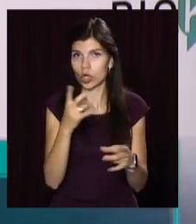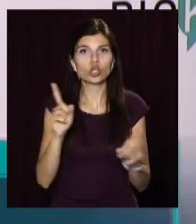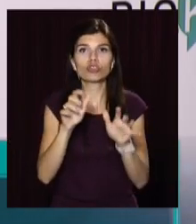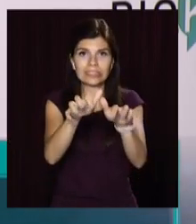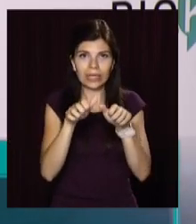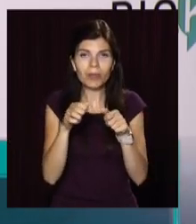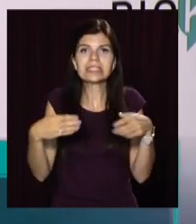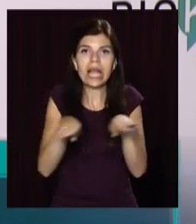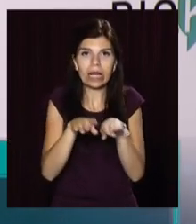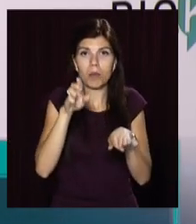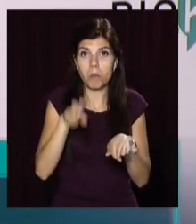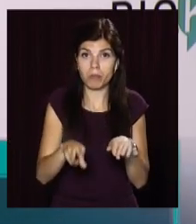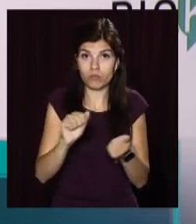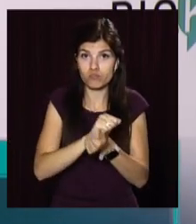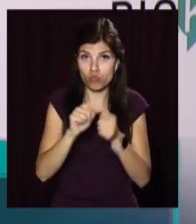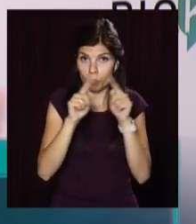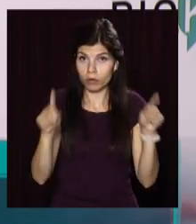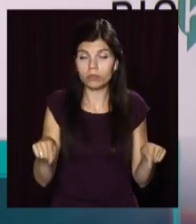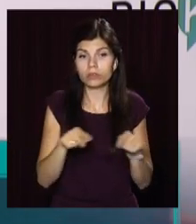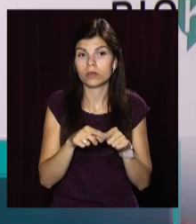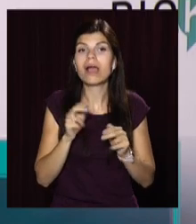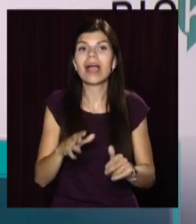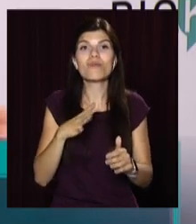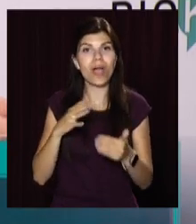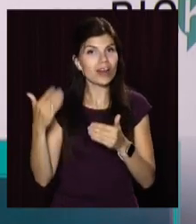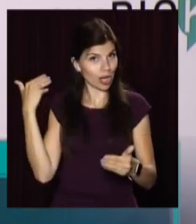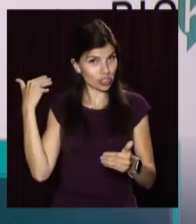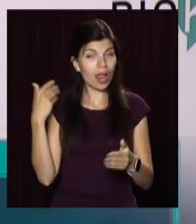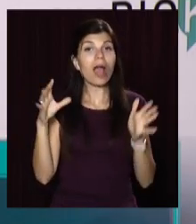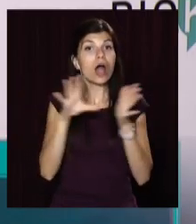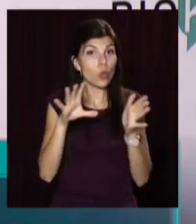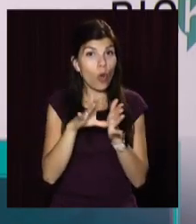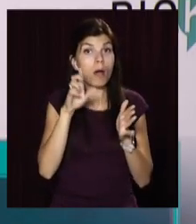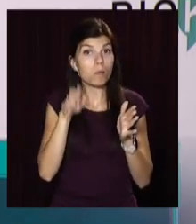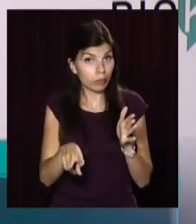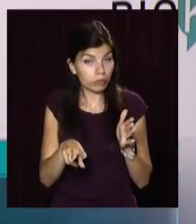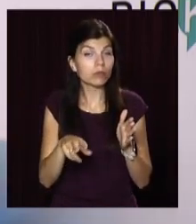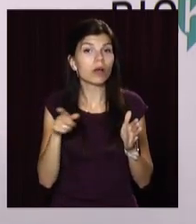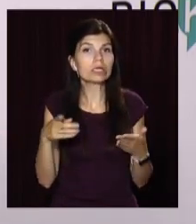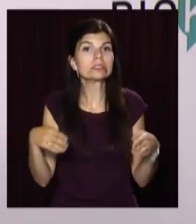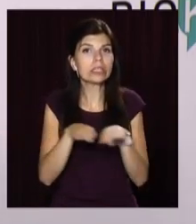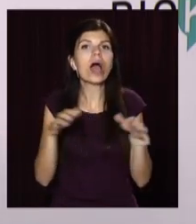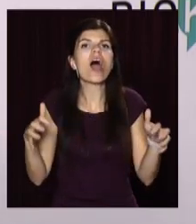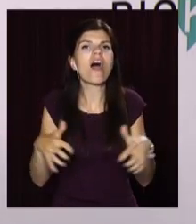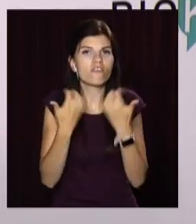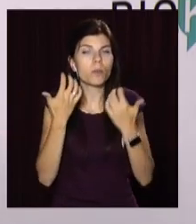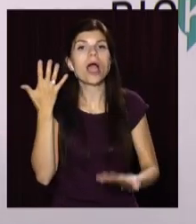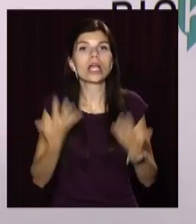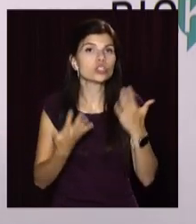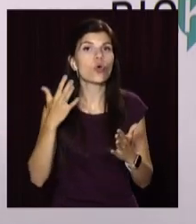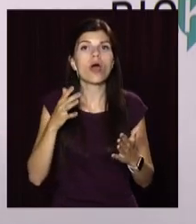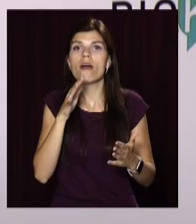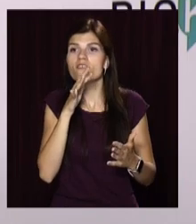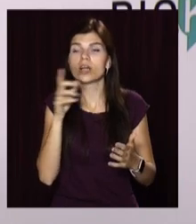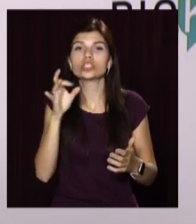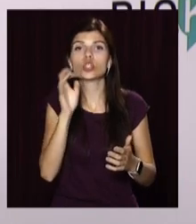забрати, закрити цей паперовий лікарняний, як було раніше. Електронний лікарняний закривається автоматично, якщо у